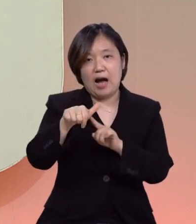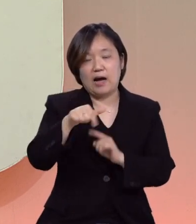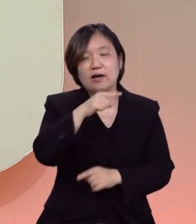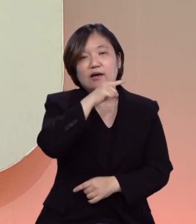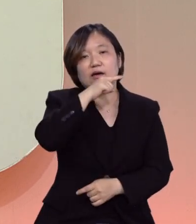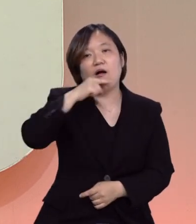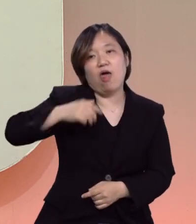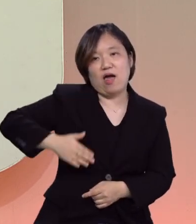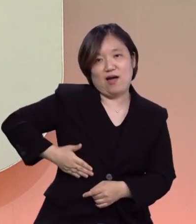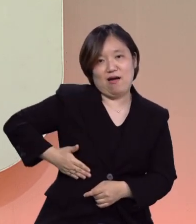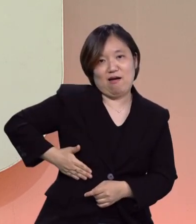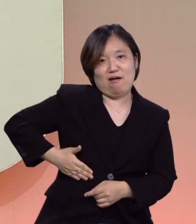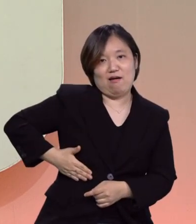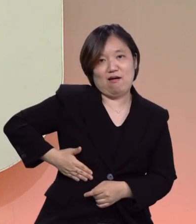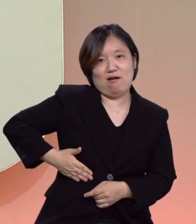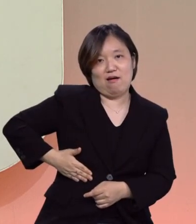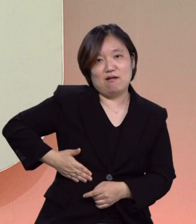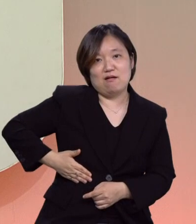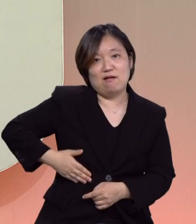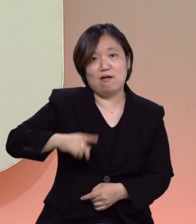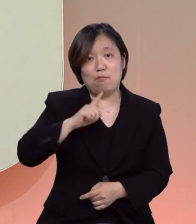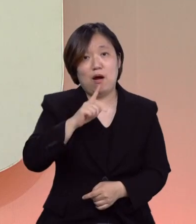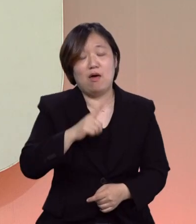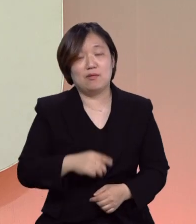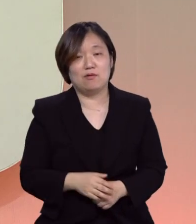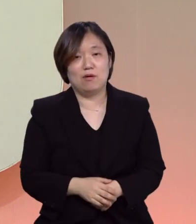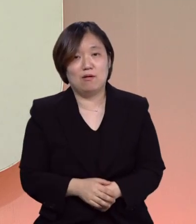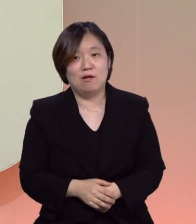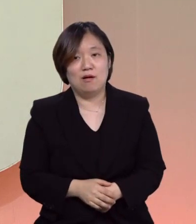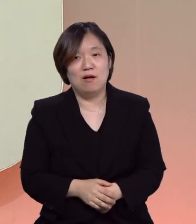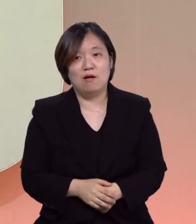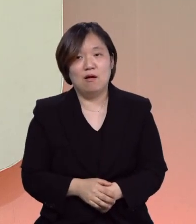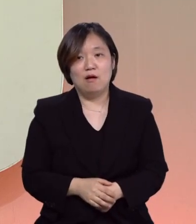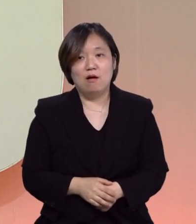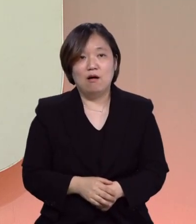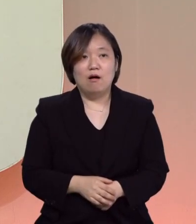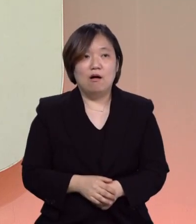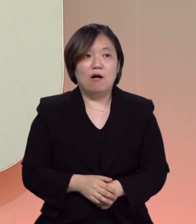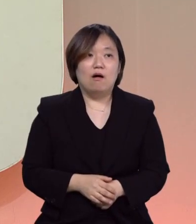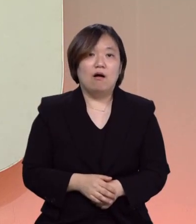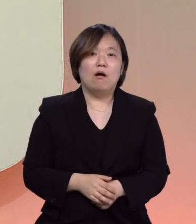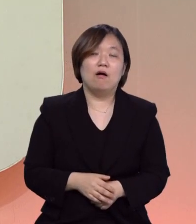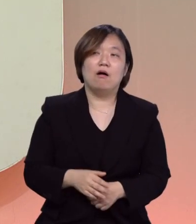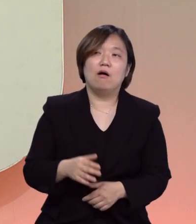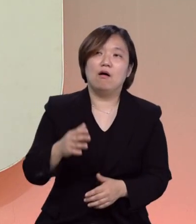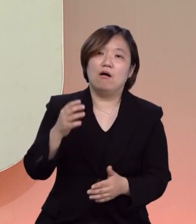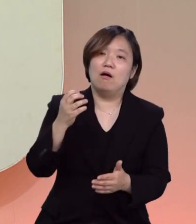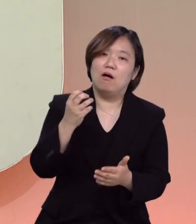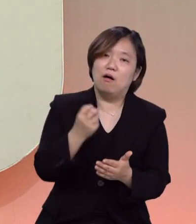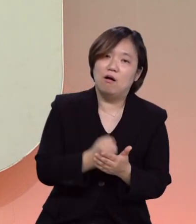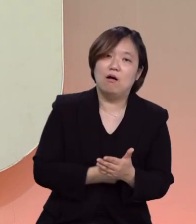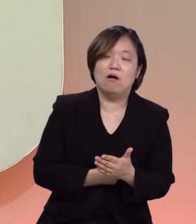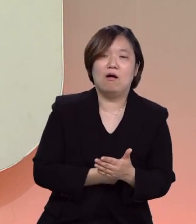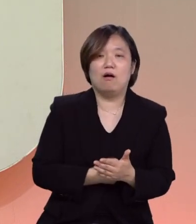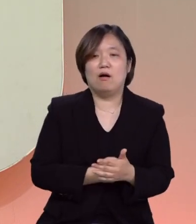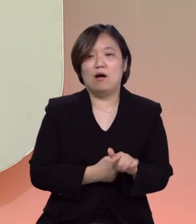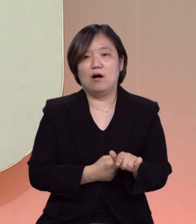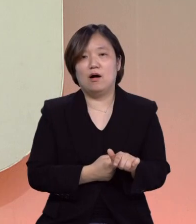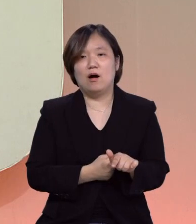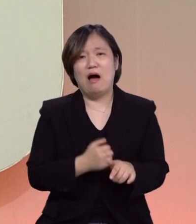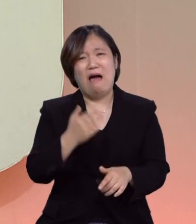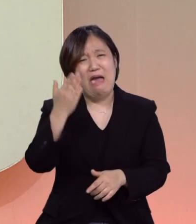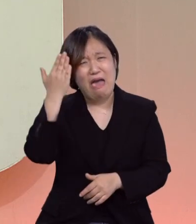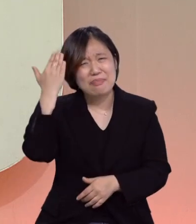갈비뼈겠죠 갈비뼈 이제 결에 그래서 뭐 청천벽력 같은 소식이겠죠 또 그 당시